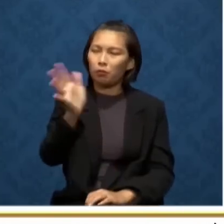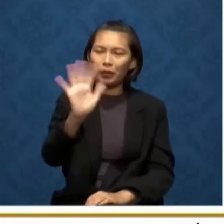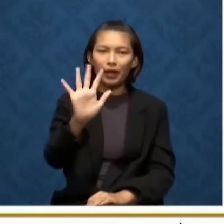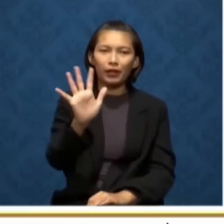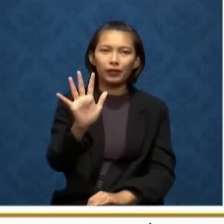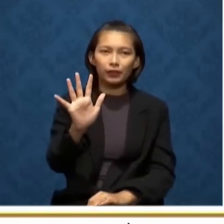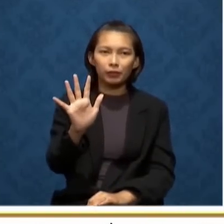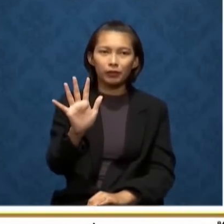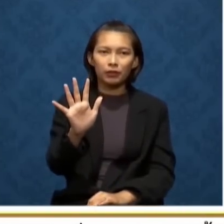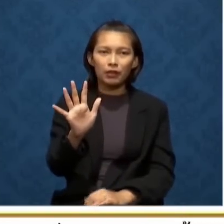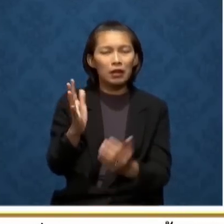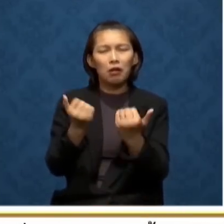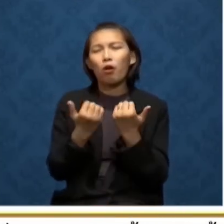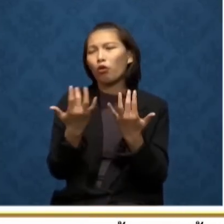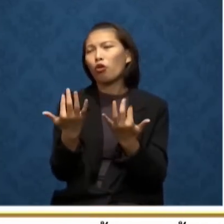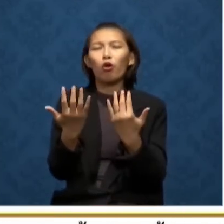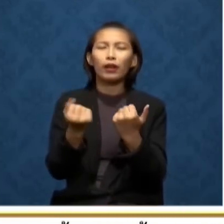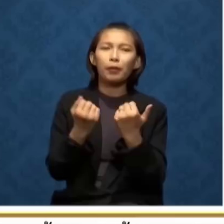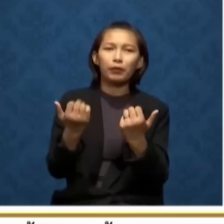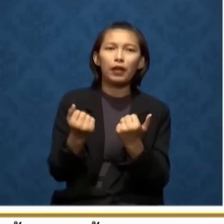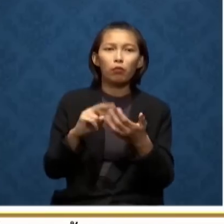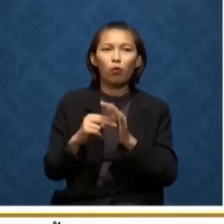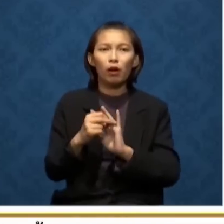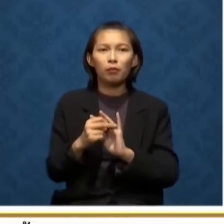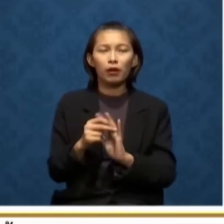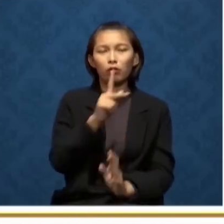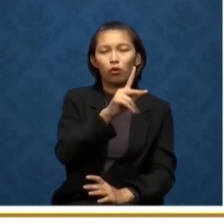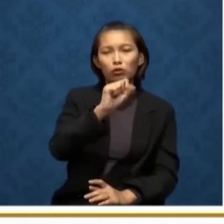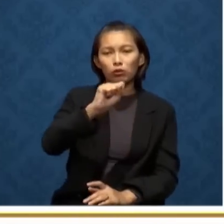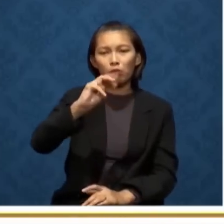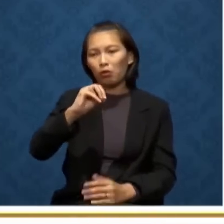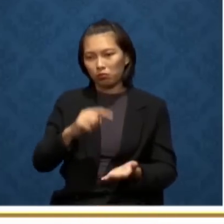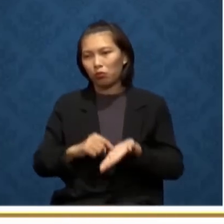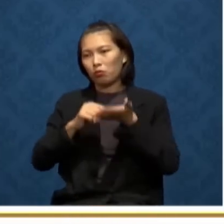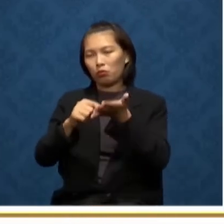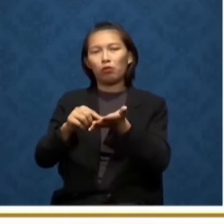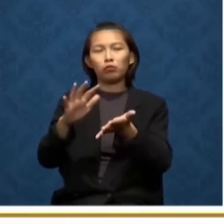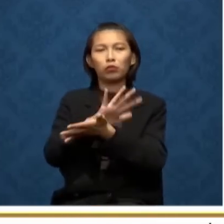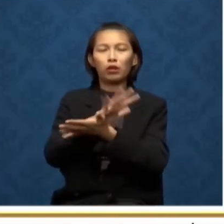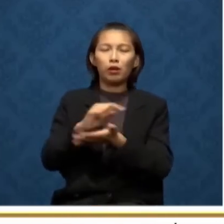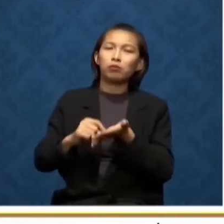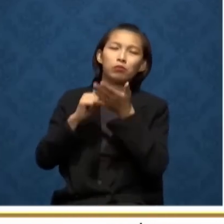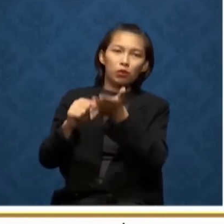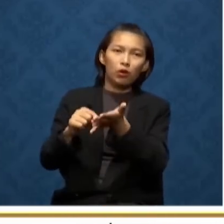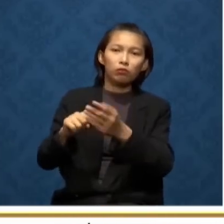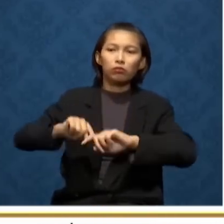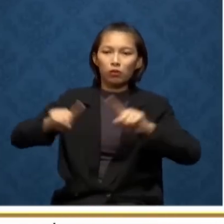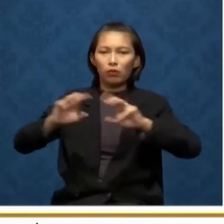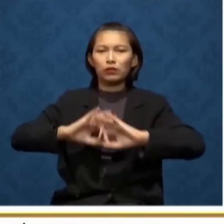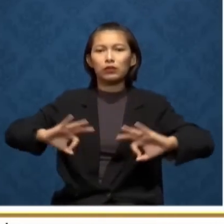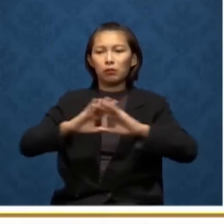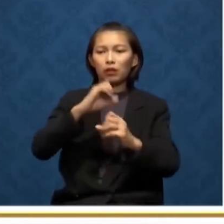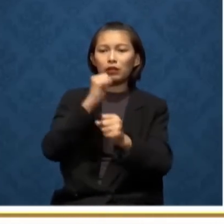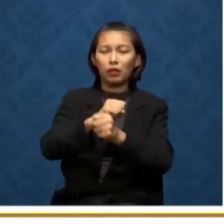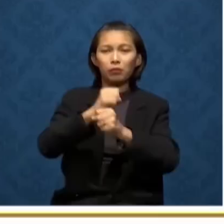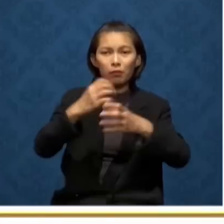ลกครัหรอบางคนไปก้็ไปยื่นคล้สองแต่วาการดำเนิการที่สำolloเศท้น